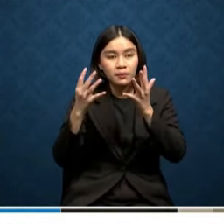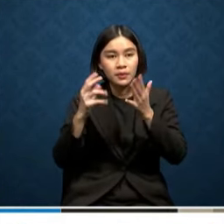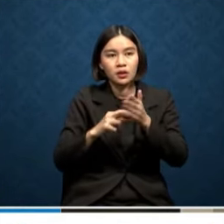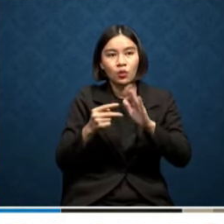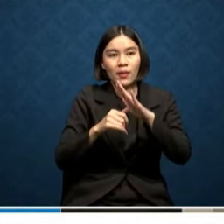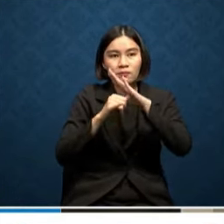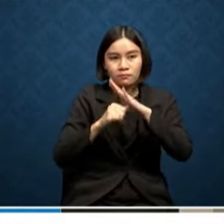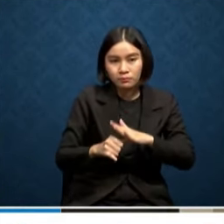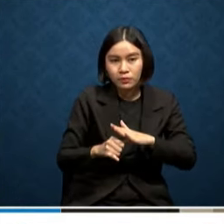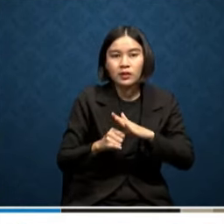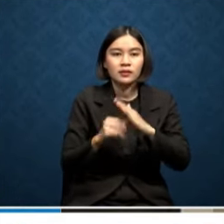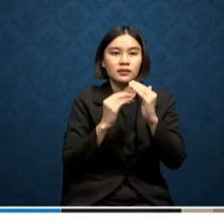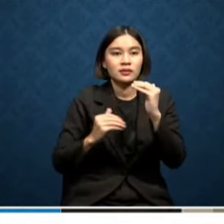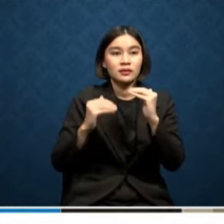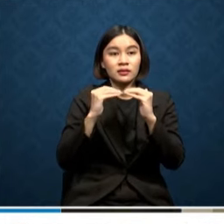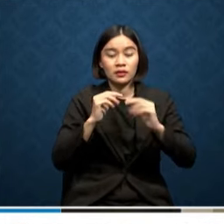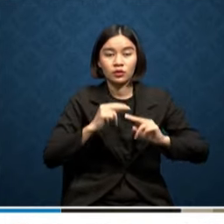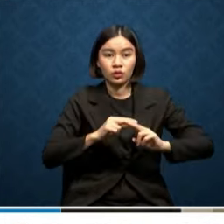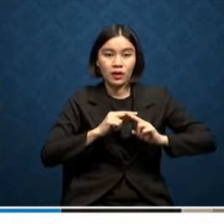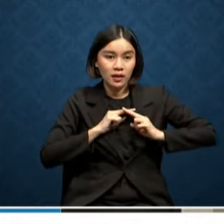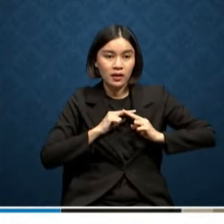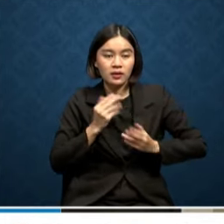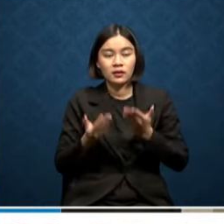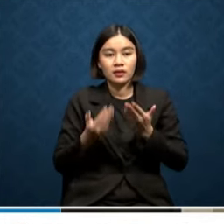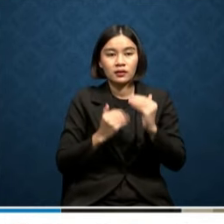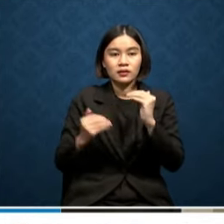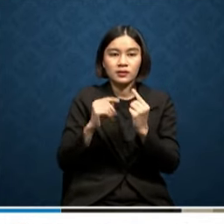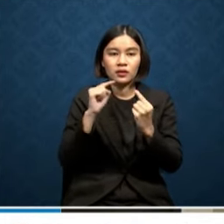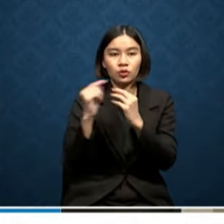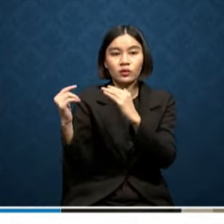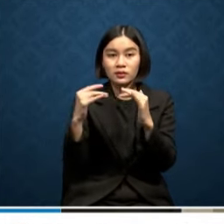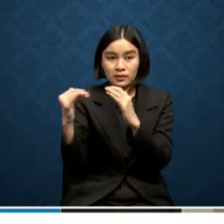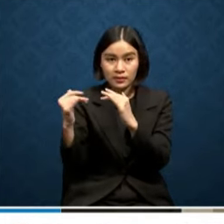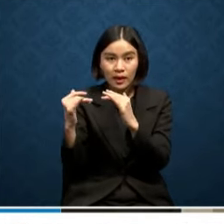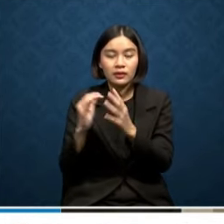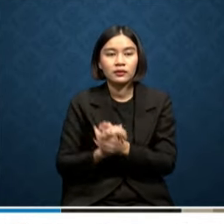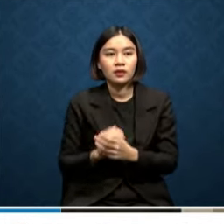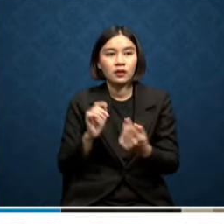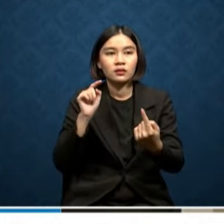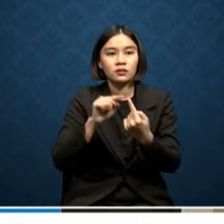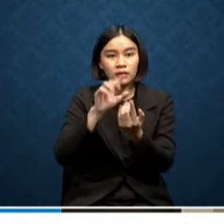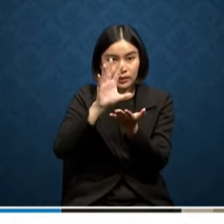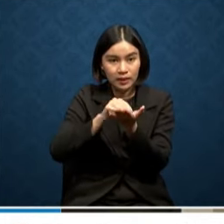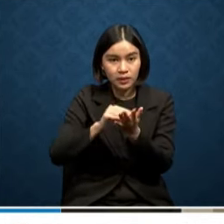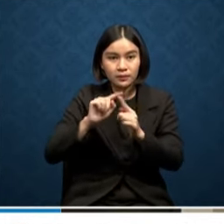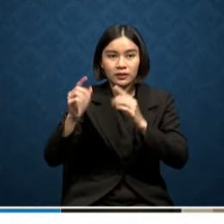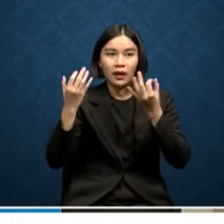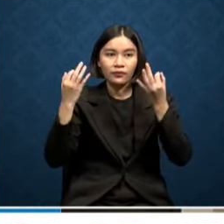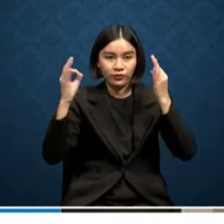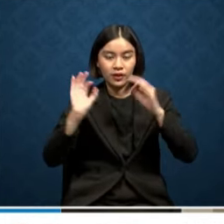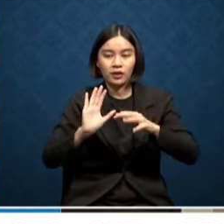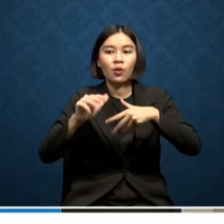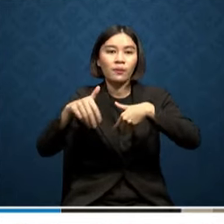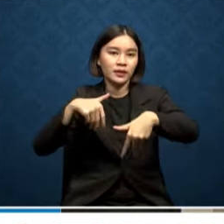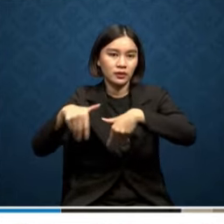การละเมิดสิทธิความเป็นส่วนตัวรวมถึงสิทธิในการสื่อสารและการเข้าถึงข้อมูลอย่างอิสระของประชาช